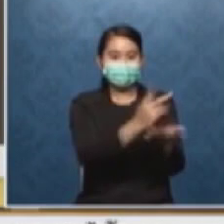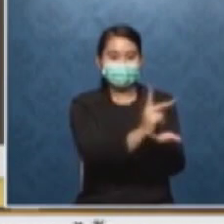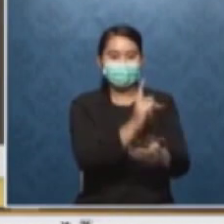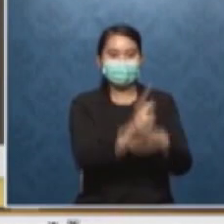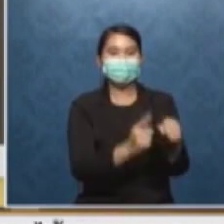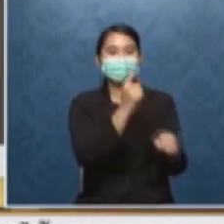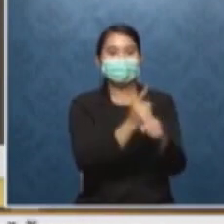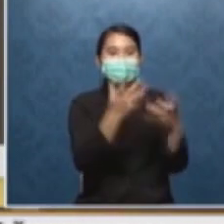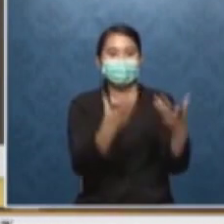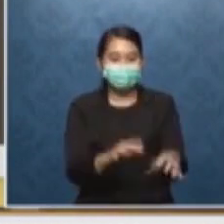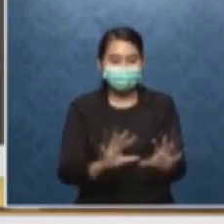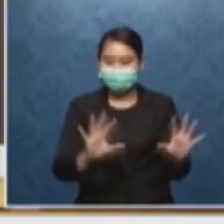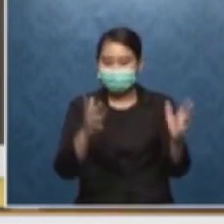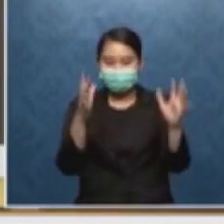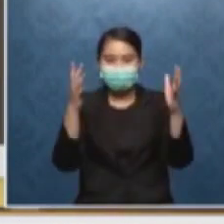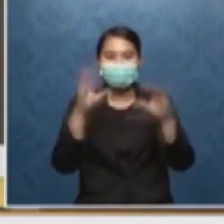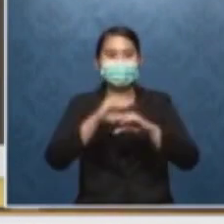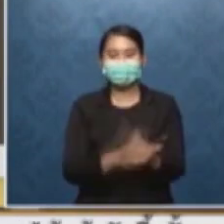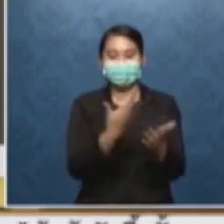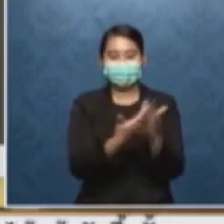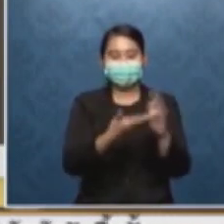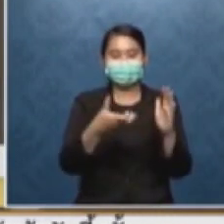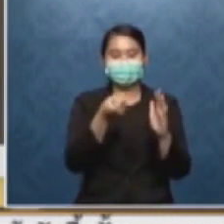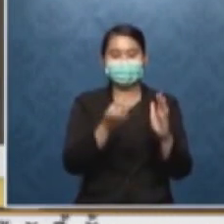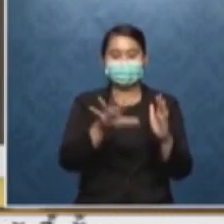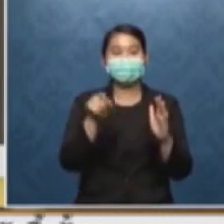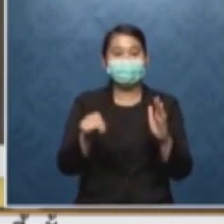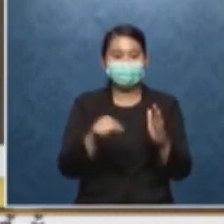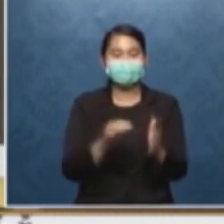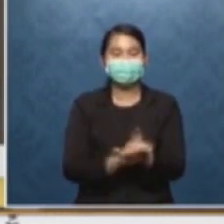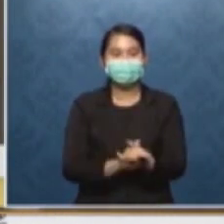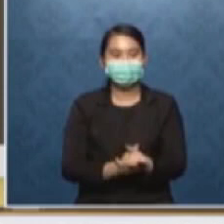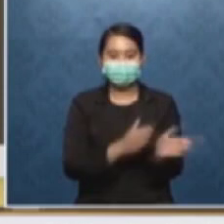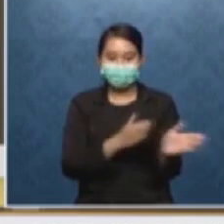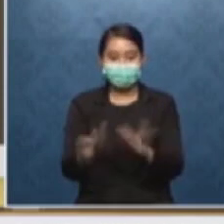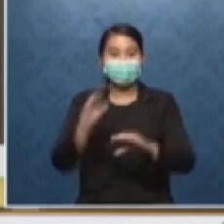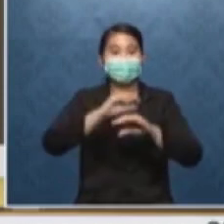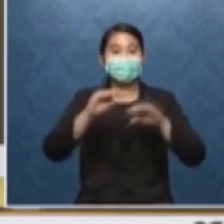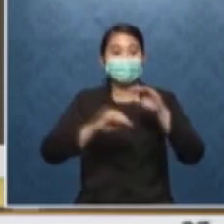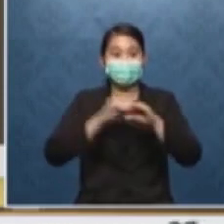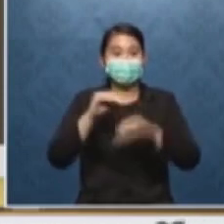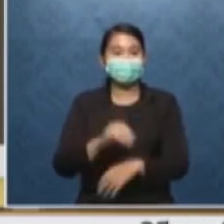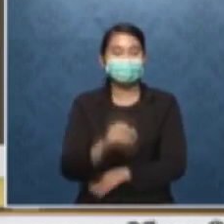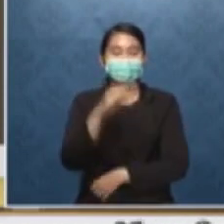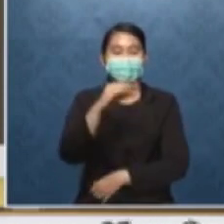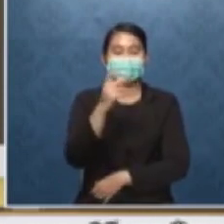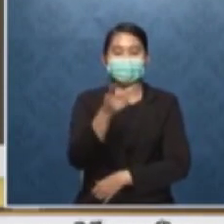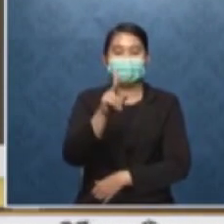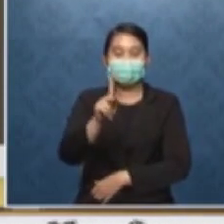แล้วยังไม่ปลื้มสักหยดเดียวเลยอ่ะอ่ะและอีกโครงการครับไฮไลท์เลยโครงการโคกหนองนาโมเดล